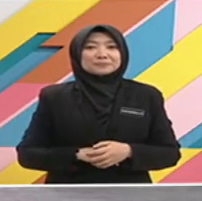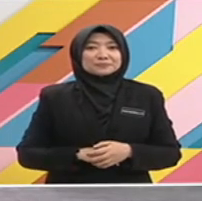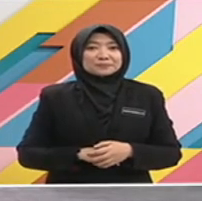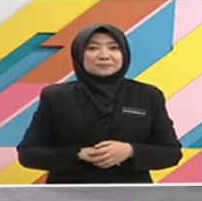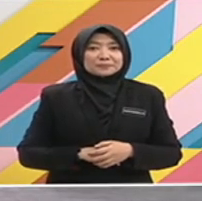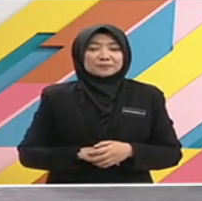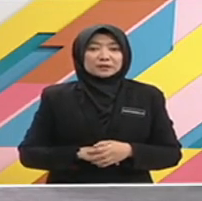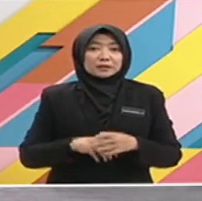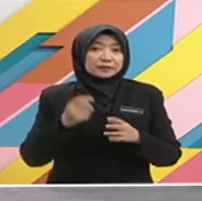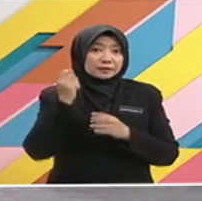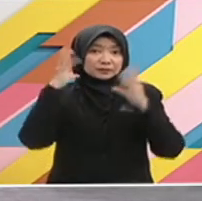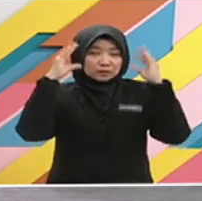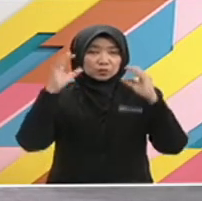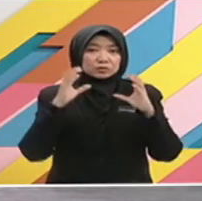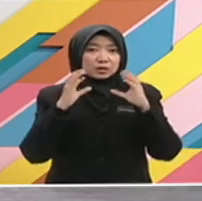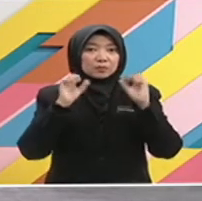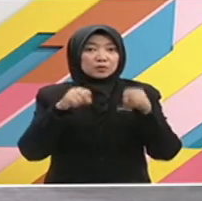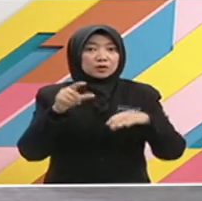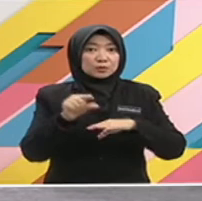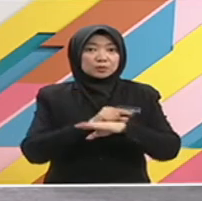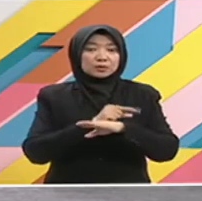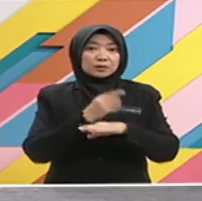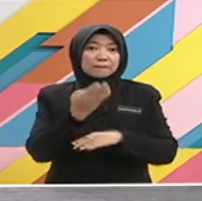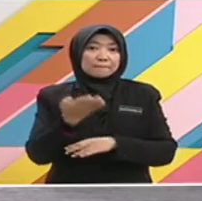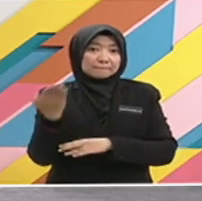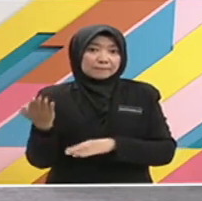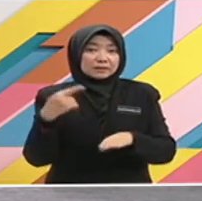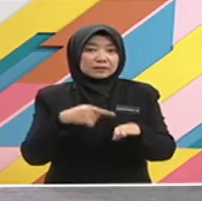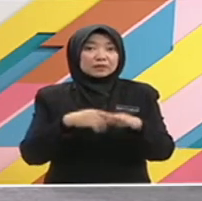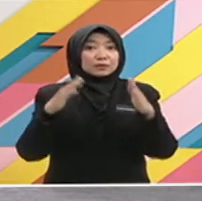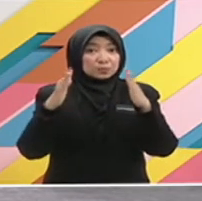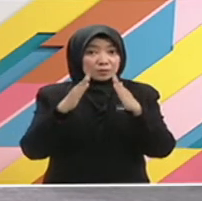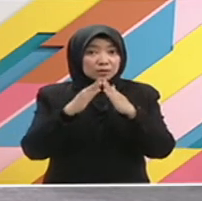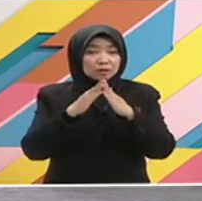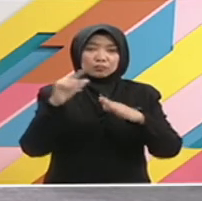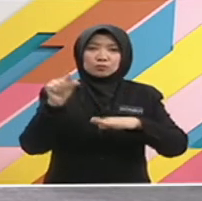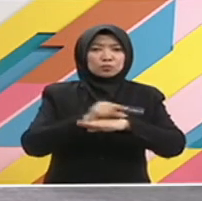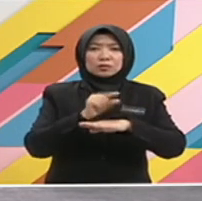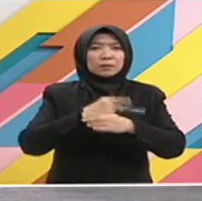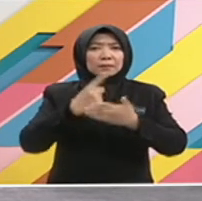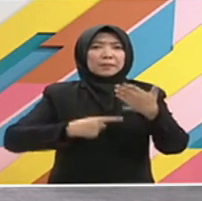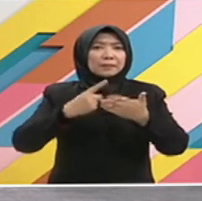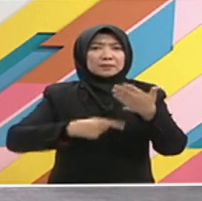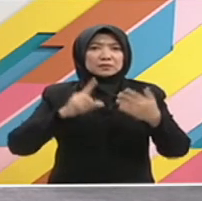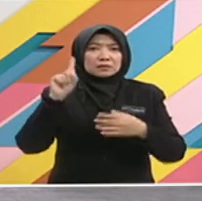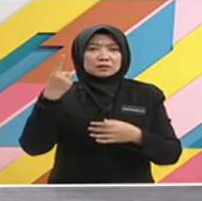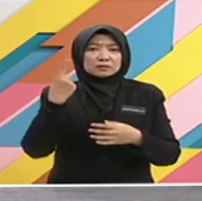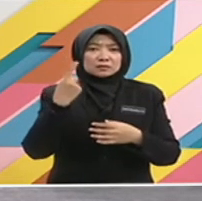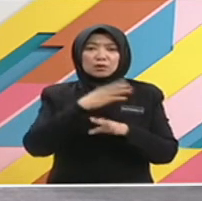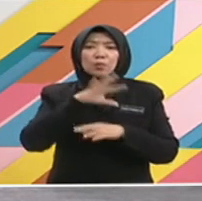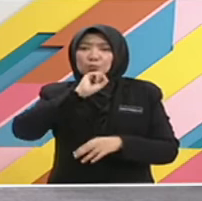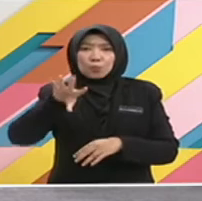cikgu katakan tadi, kita boleh gunakan bahan-bahan yang ada di rumah. Guna kembali bahan-bahan yang agak-agak nak buang tu, tak boleh, kita